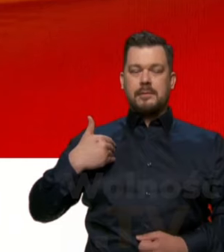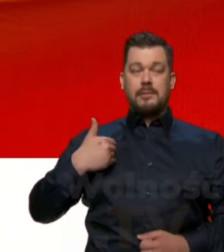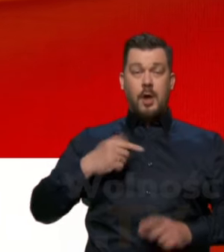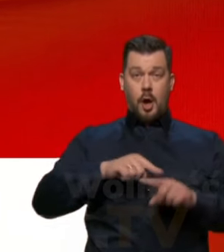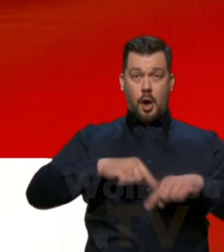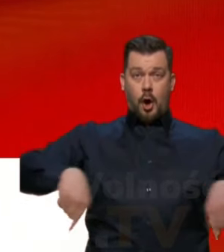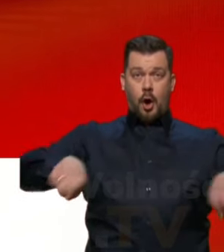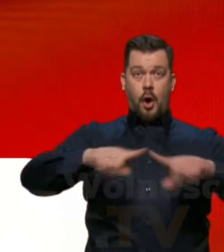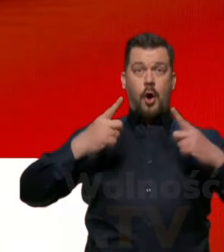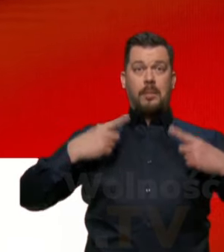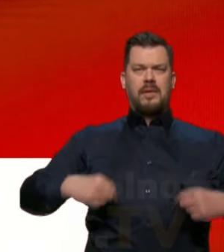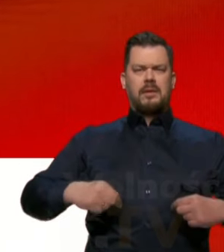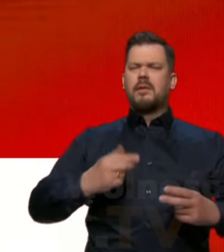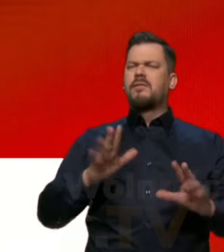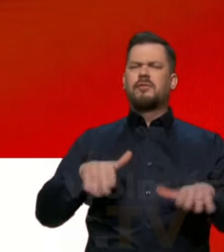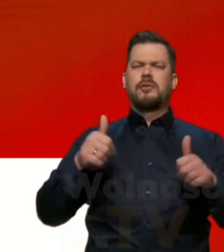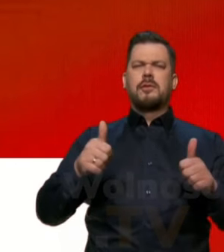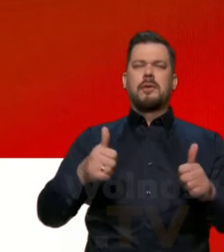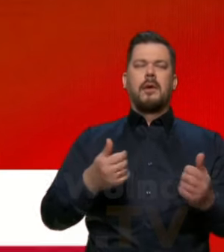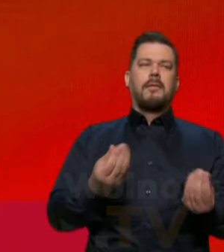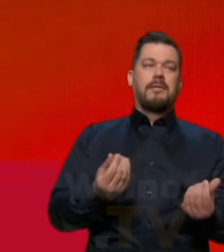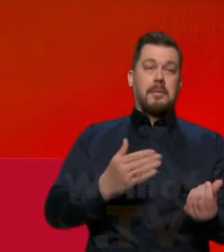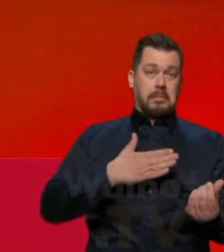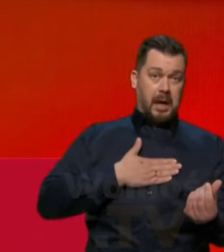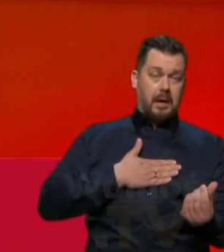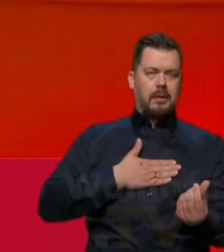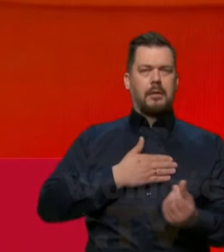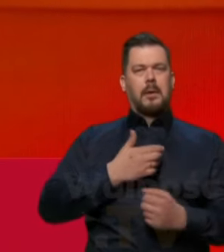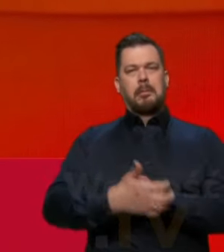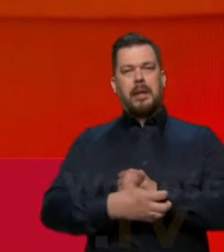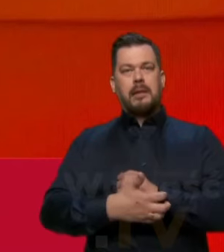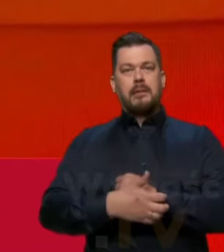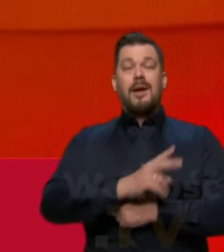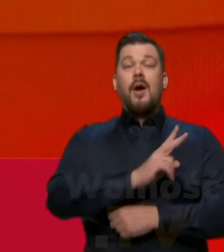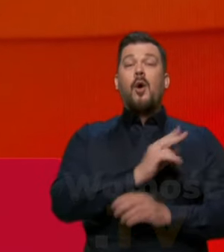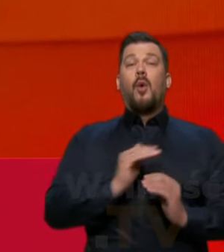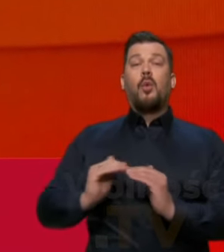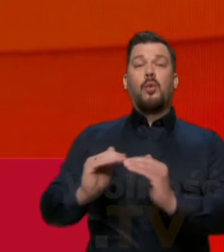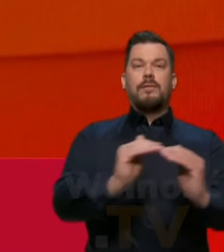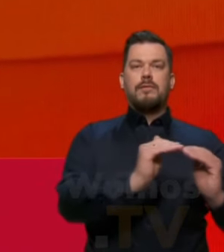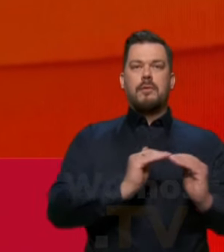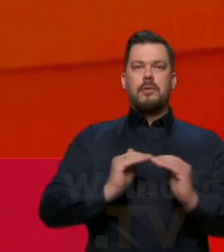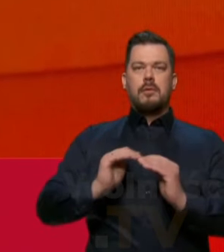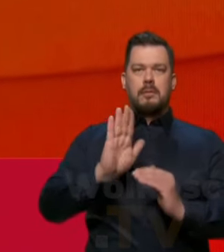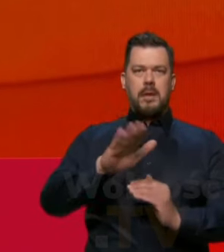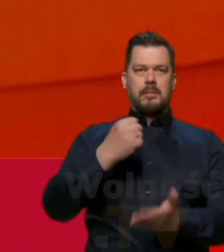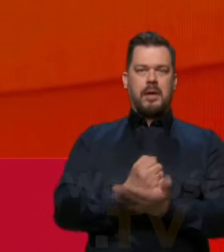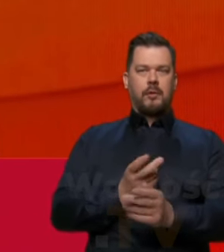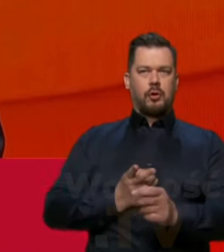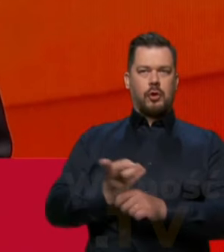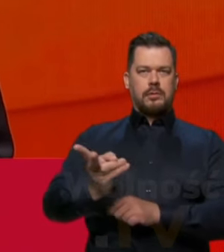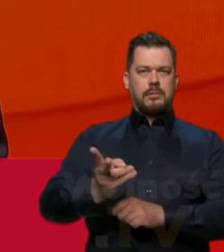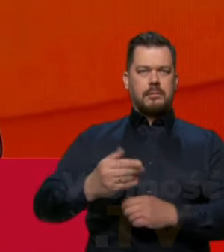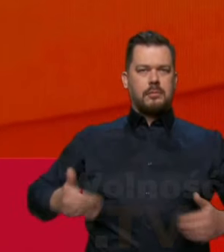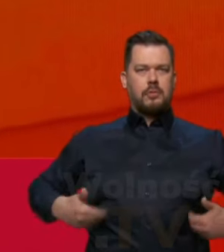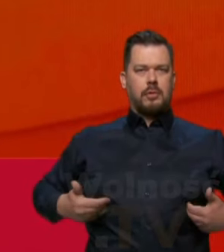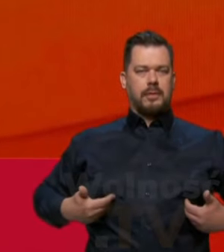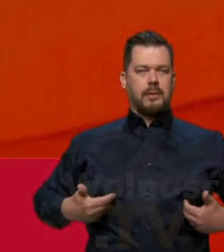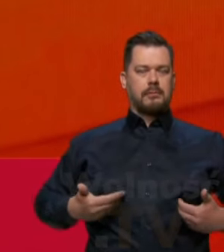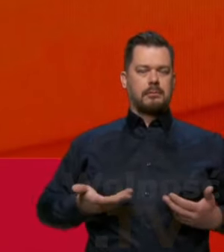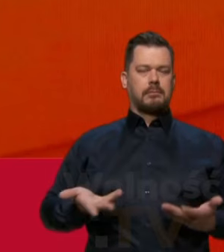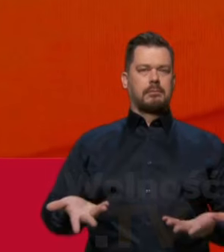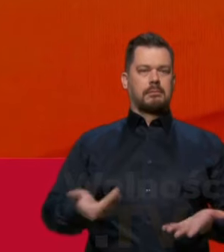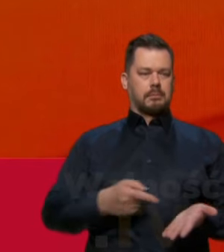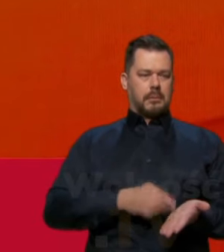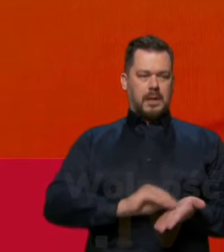obywatelom, niezależnie od ich sytuacji materialnej, władze publiczne zapewniają równy dostęp do opieki zdrowotnej. Proszę państwa, ten